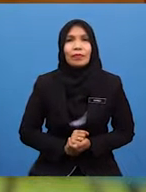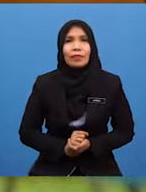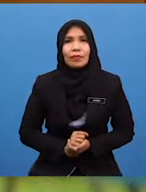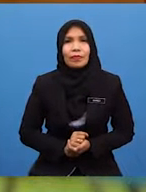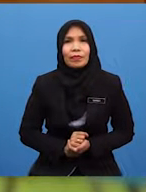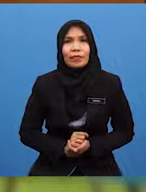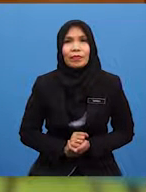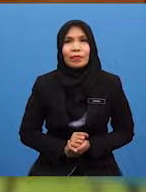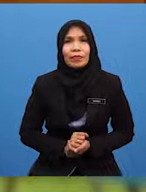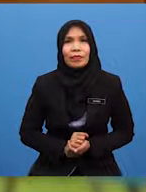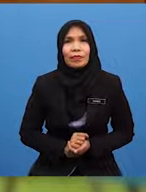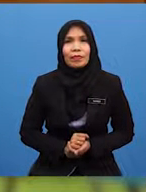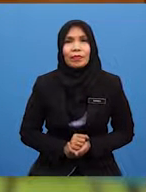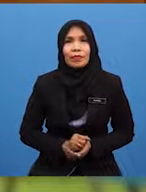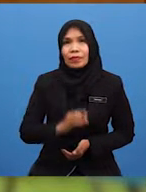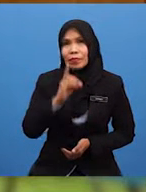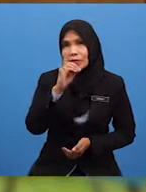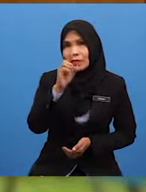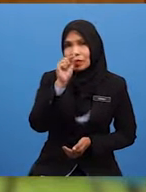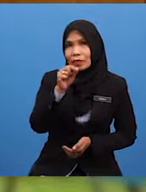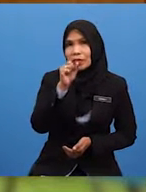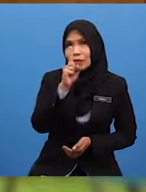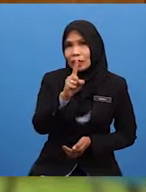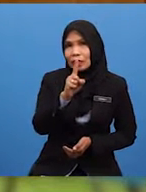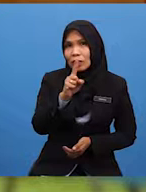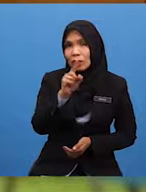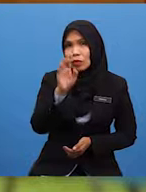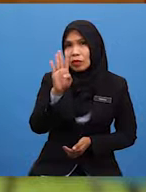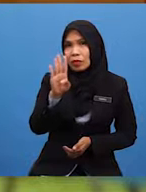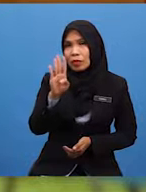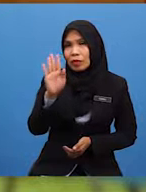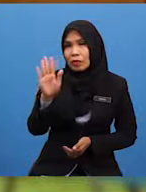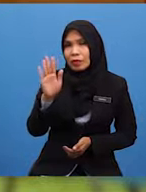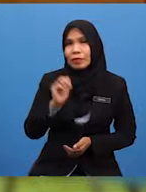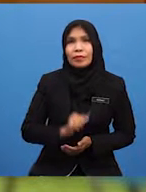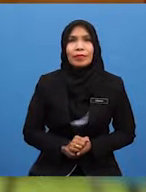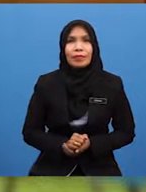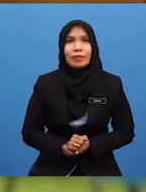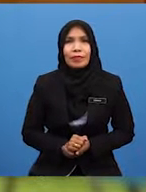D, titik 1, 4, 5.